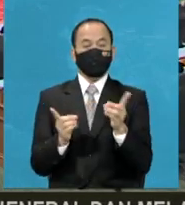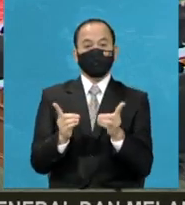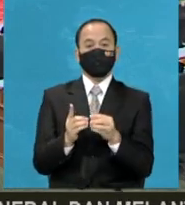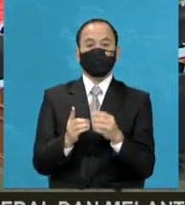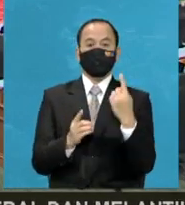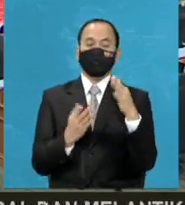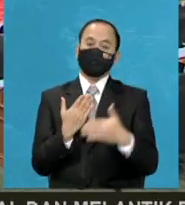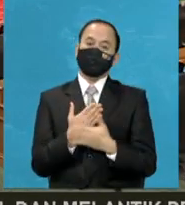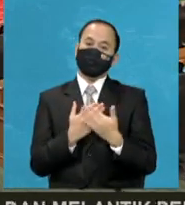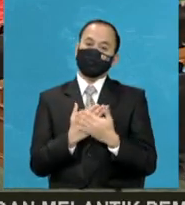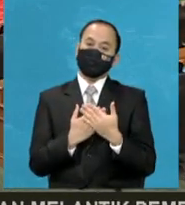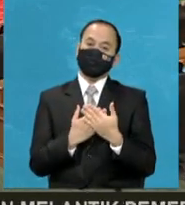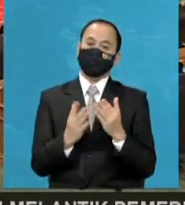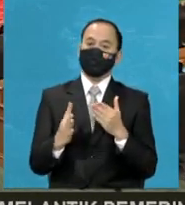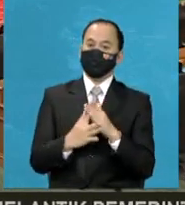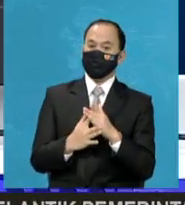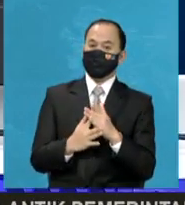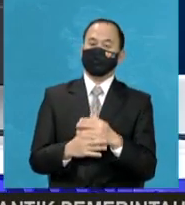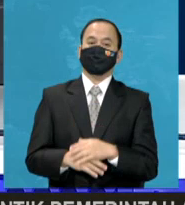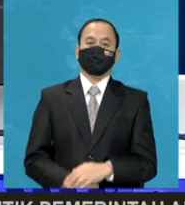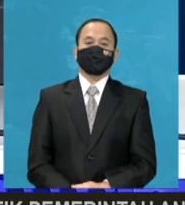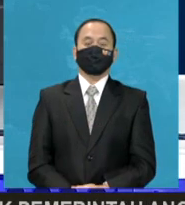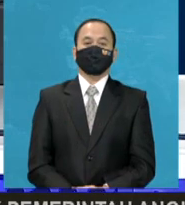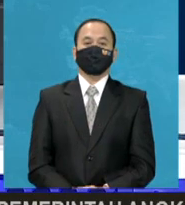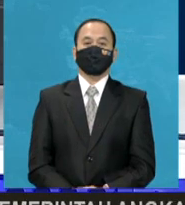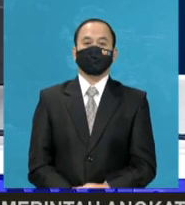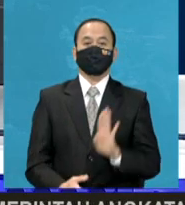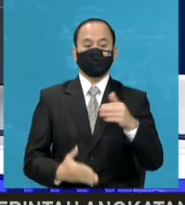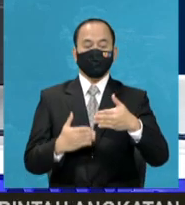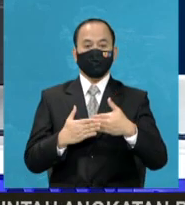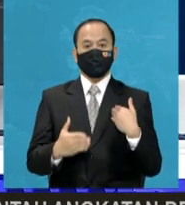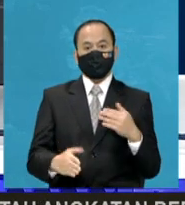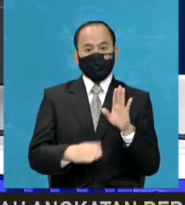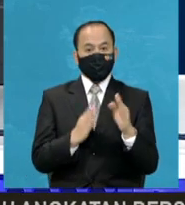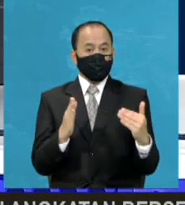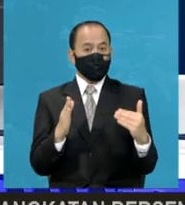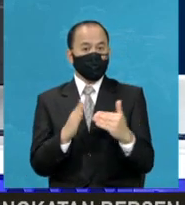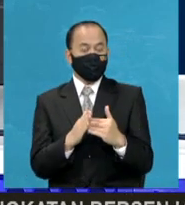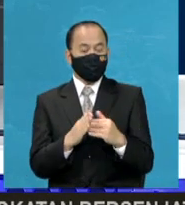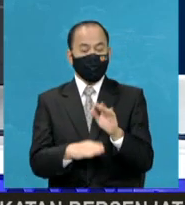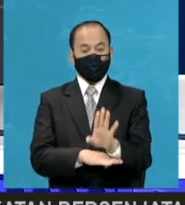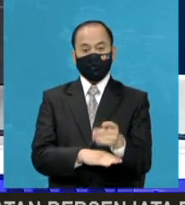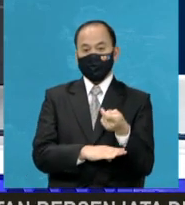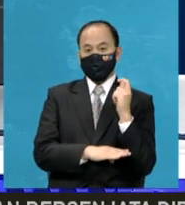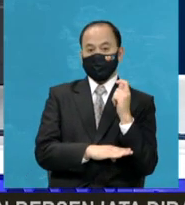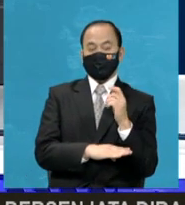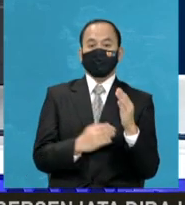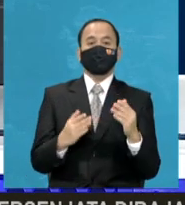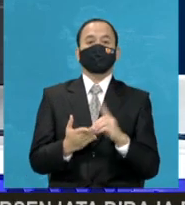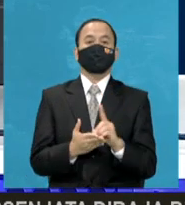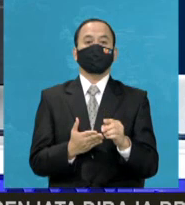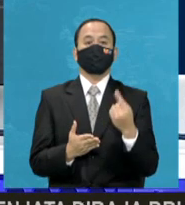diakses dan mesra pelanggan Hai sebelum sidang ditangguhkan petang tadi dewan meluruskan